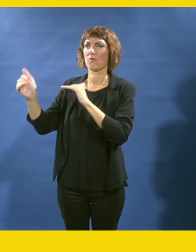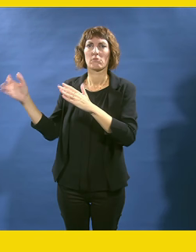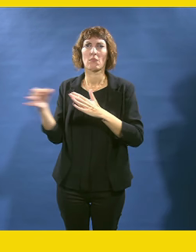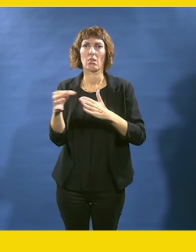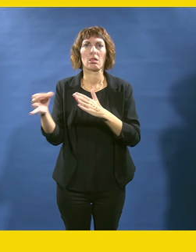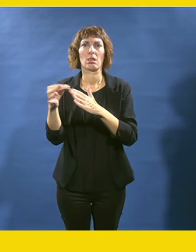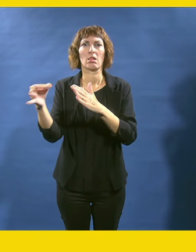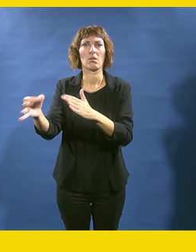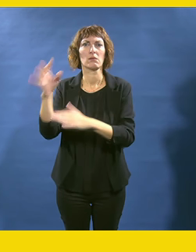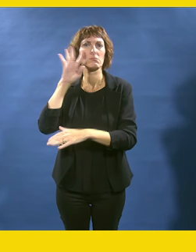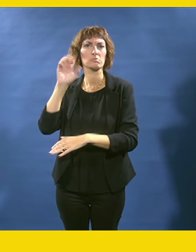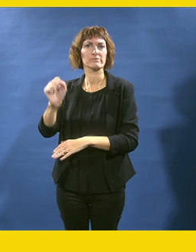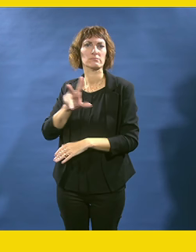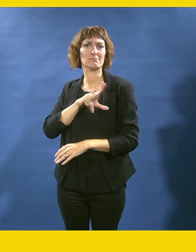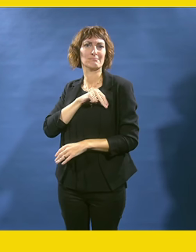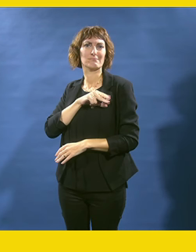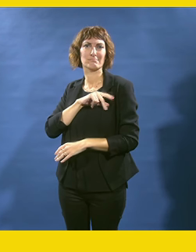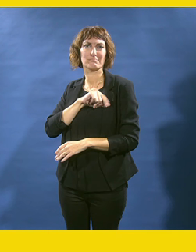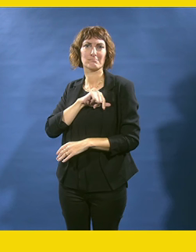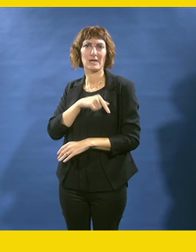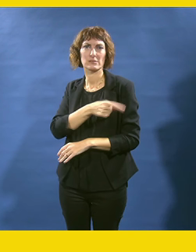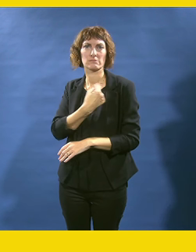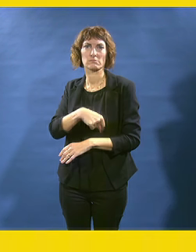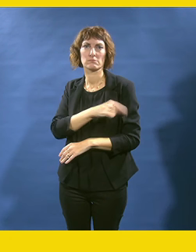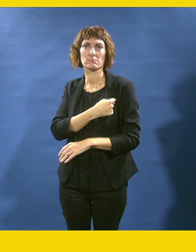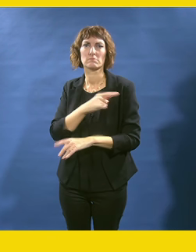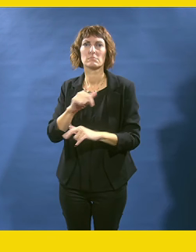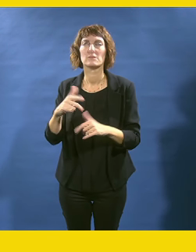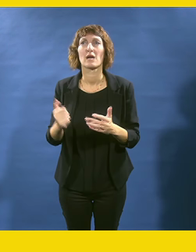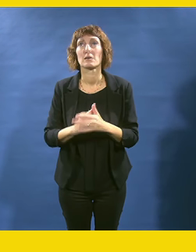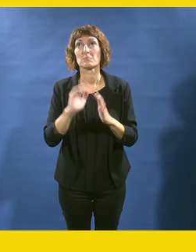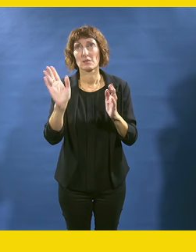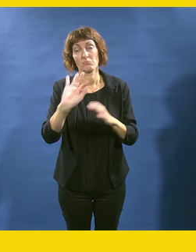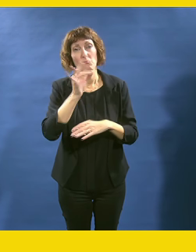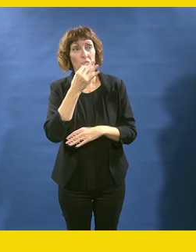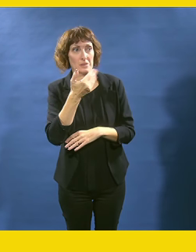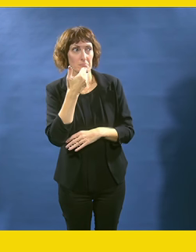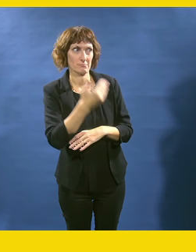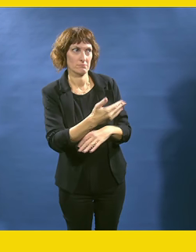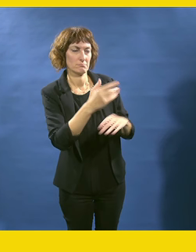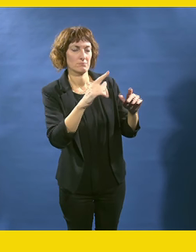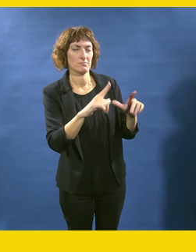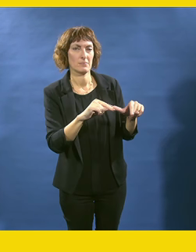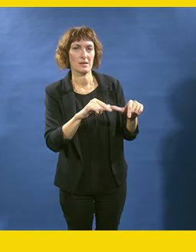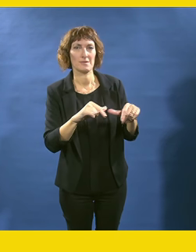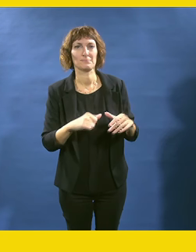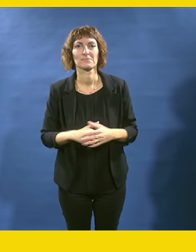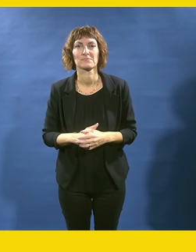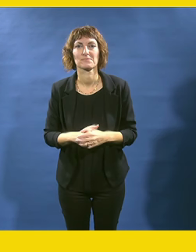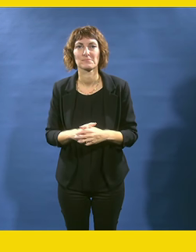les reconnaîtrez grâce au badge qu'il et elle porte. D'ailleurs, j'en profite pour les remercier d'être là.